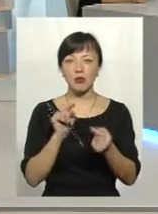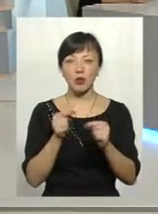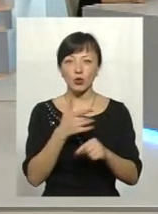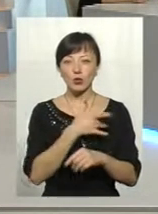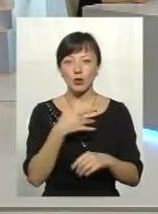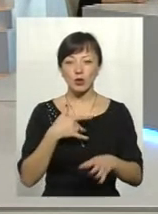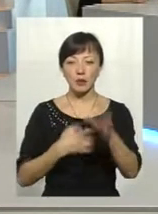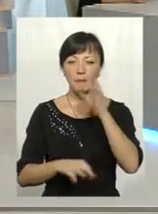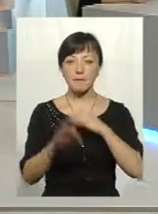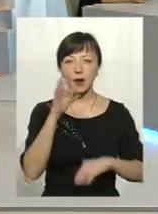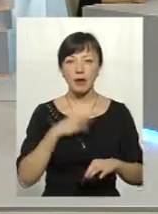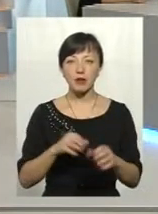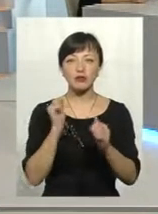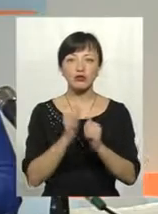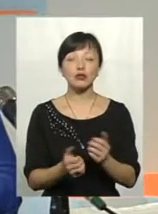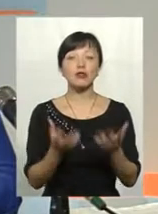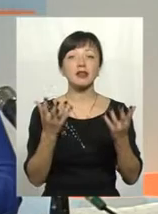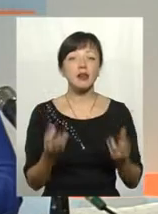протитуберкульозних препаратів щодня.